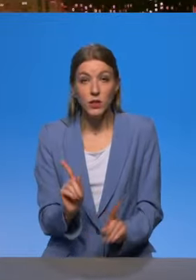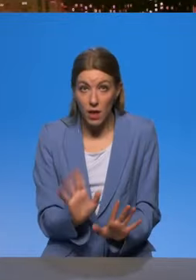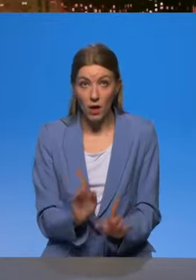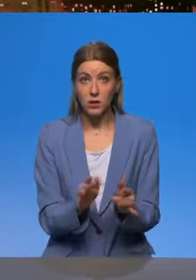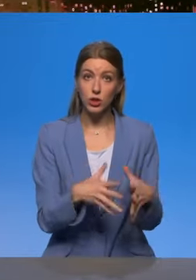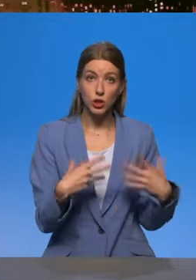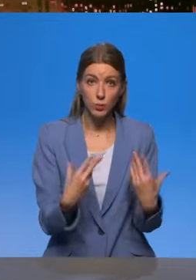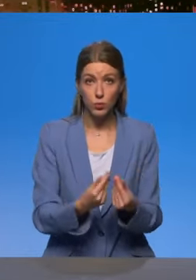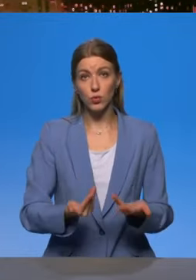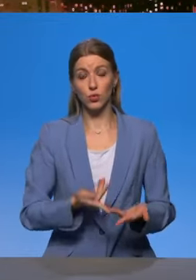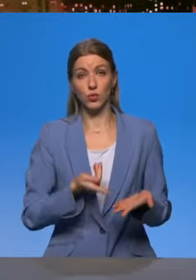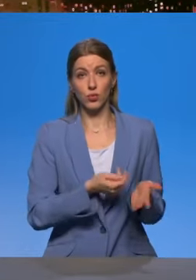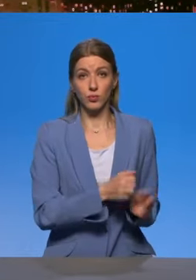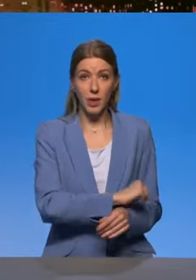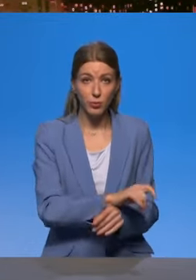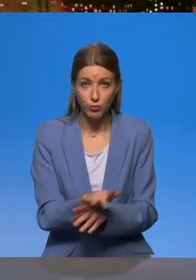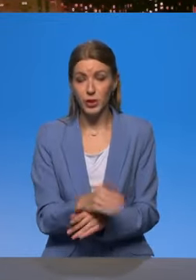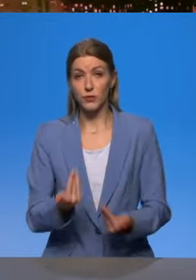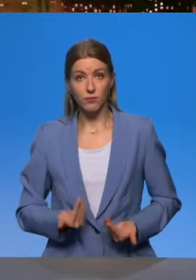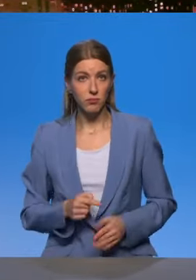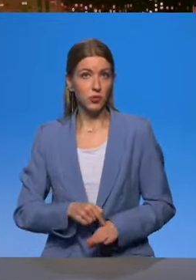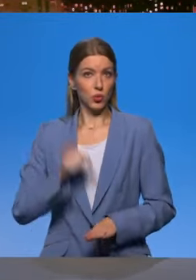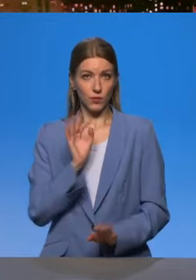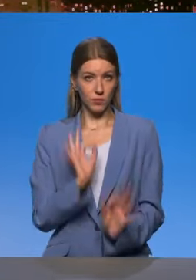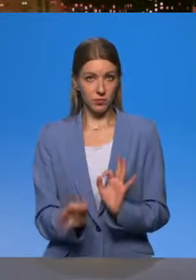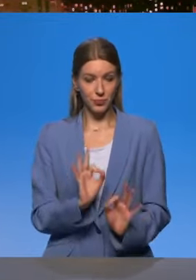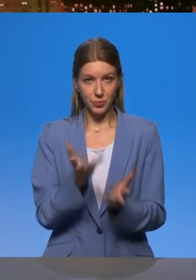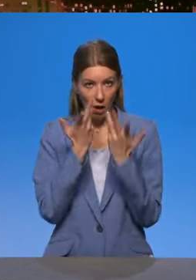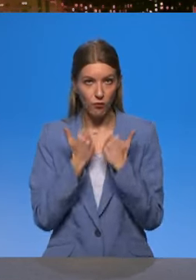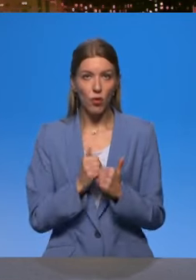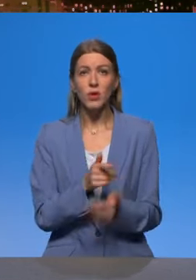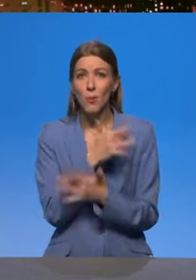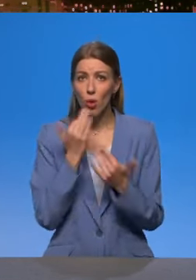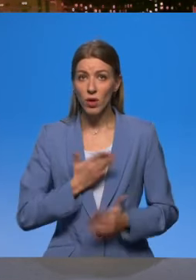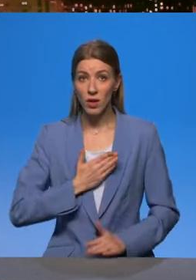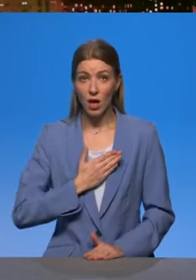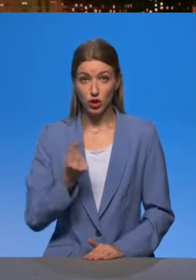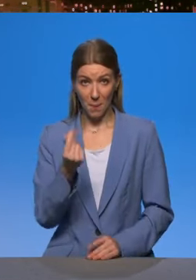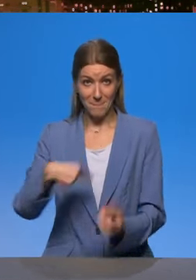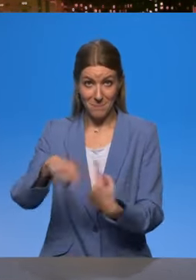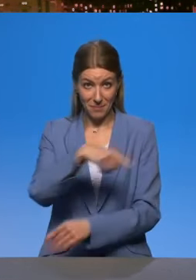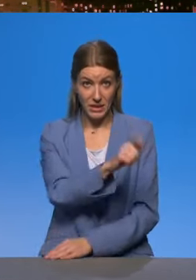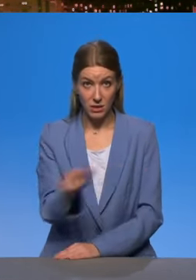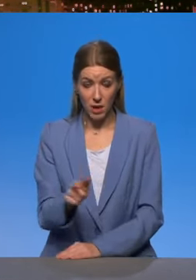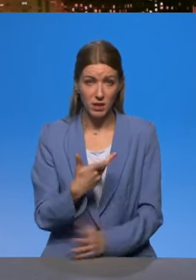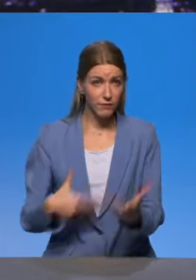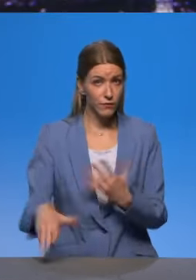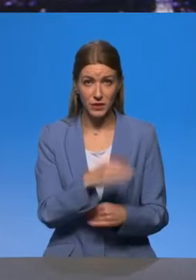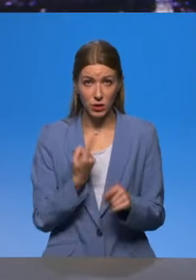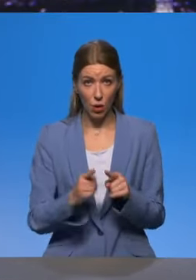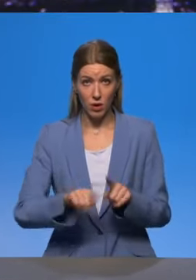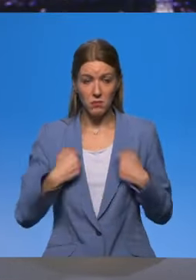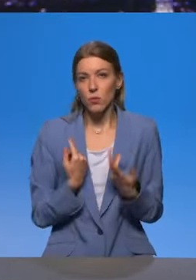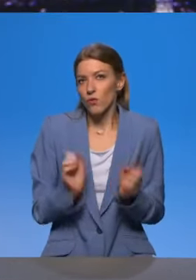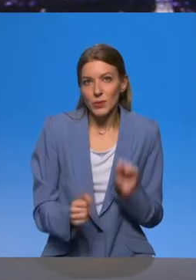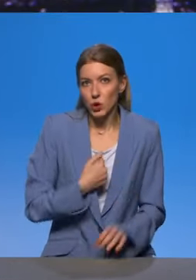себя чувствовать. Многие наши бизнесмены, они стараются все это, ну, мы вот, может, я не